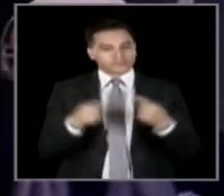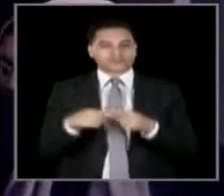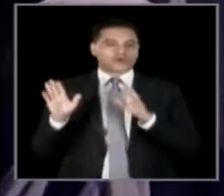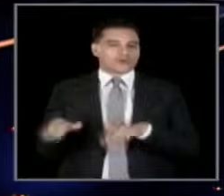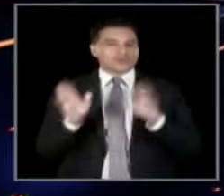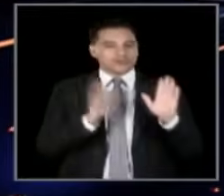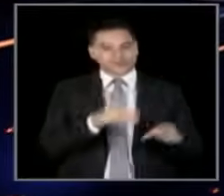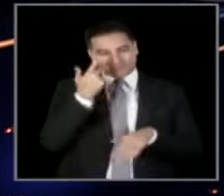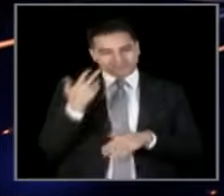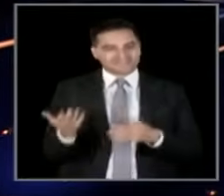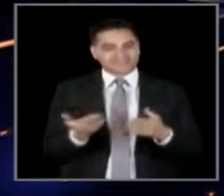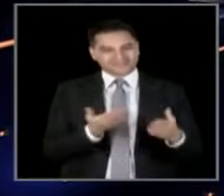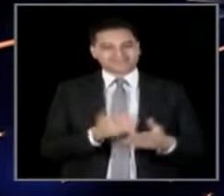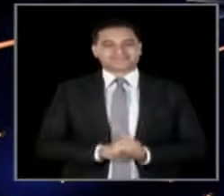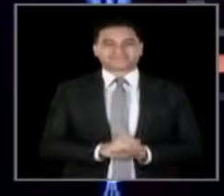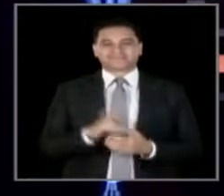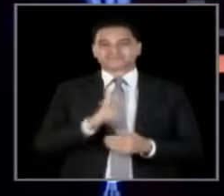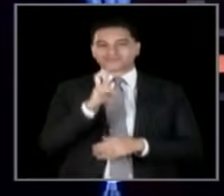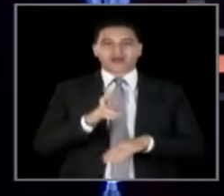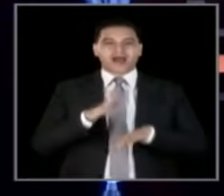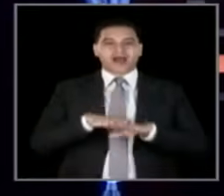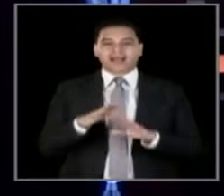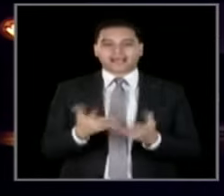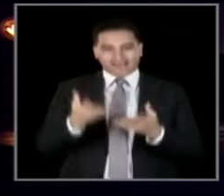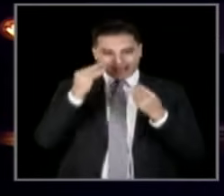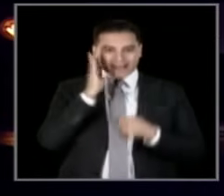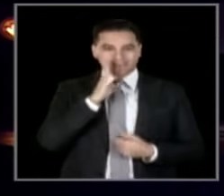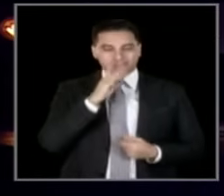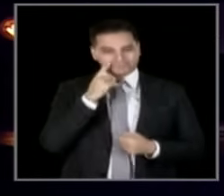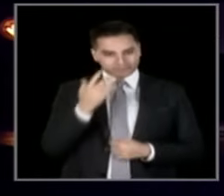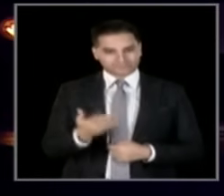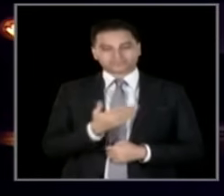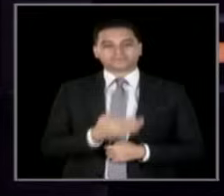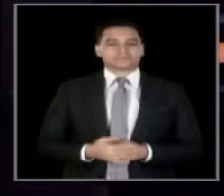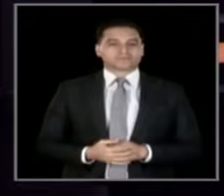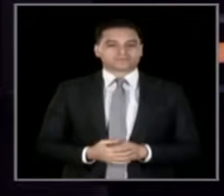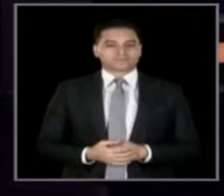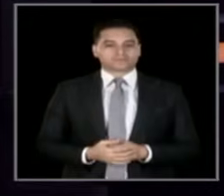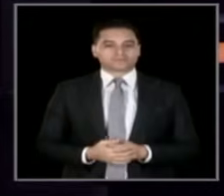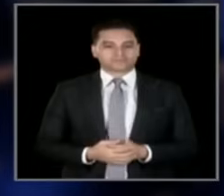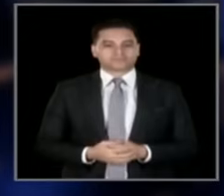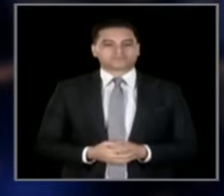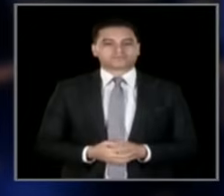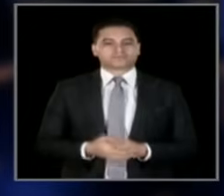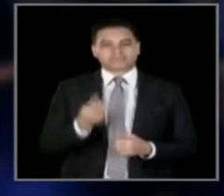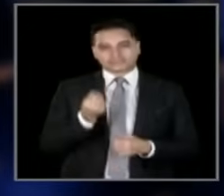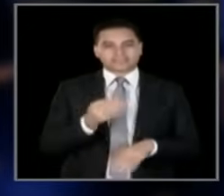تاني سويتش تاني. تحبوا تسألوا فيه؟ علم. علم. سؤال ب20 نقطة ولا ب30 نقطة؟ 30.